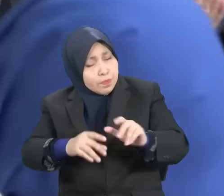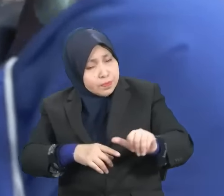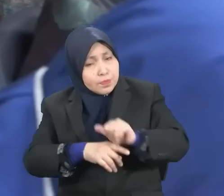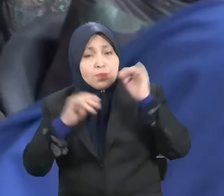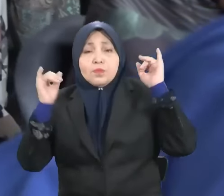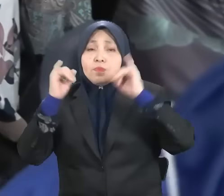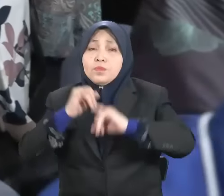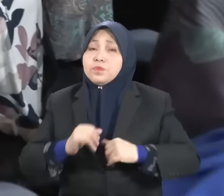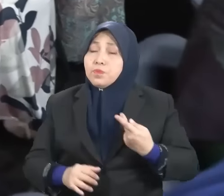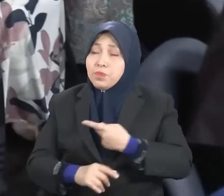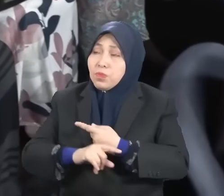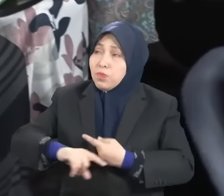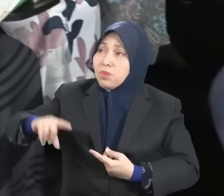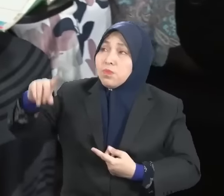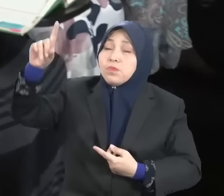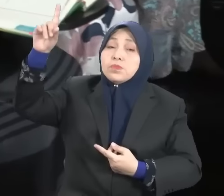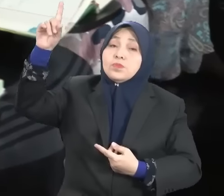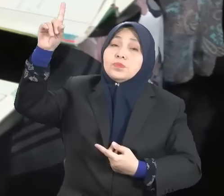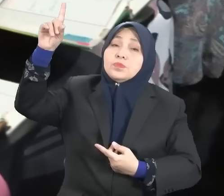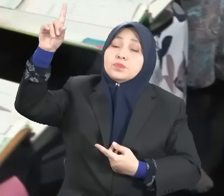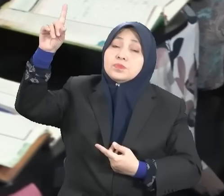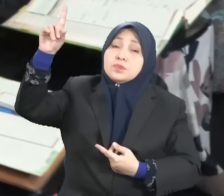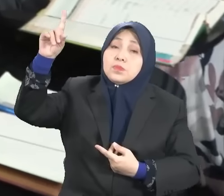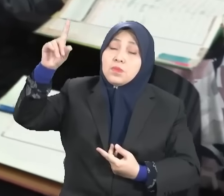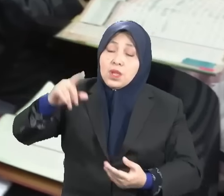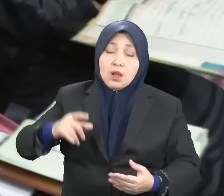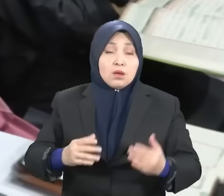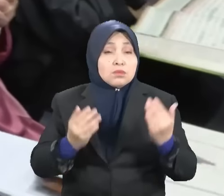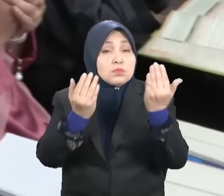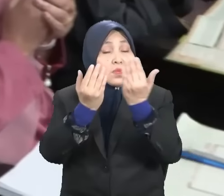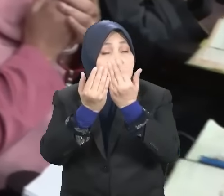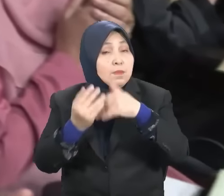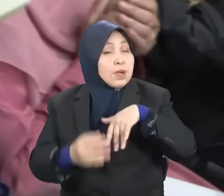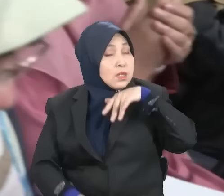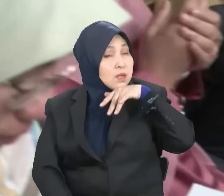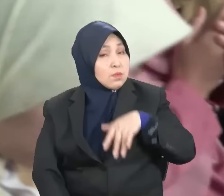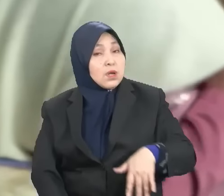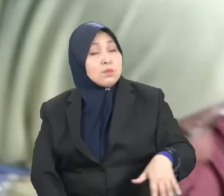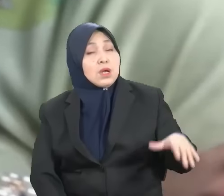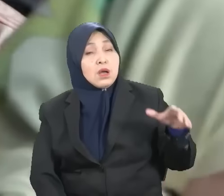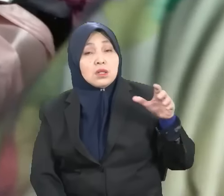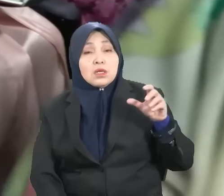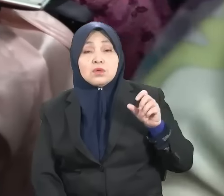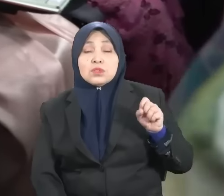kami kepadamu ya Allah Sallallahu Alaihi Wasallam alhamdulillahirobbilalamin